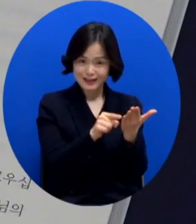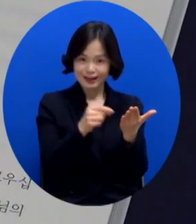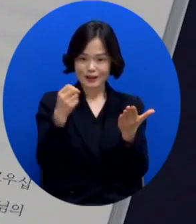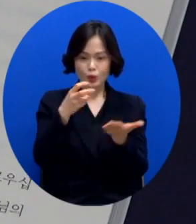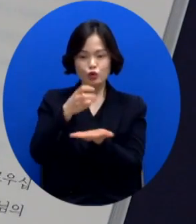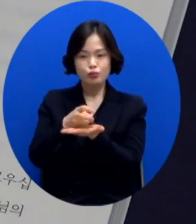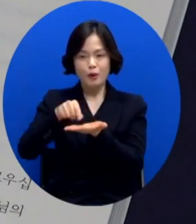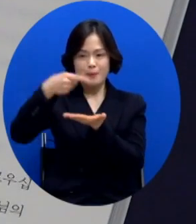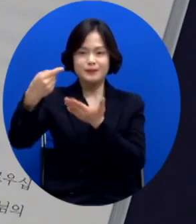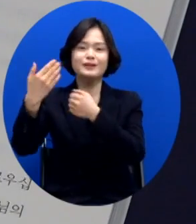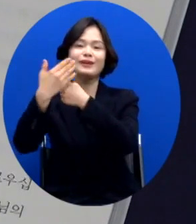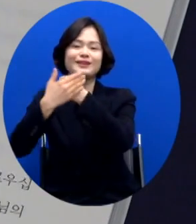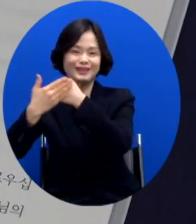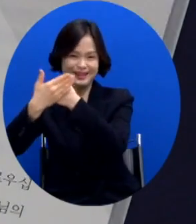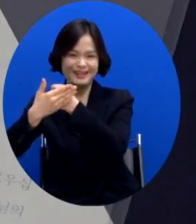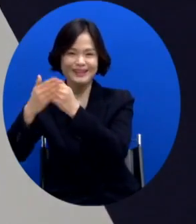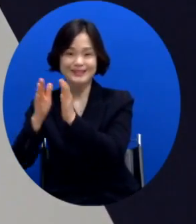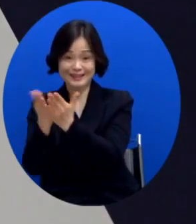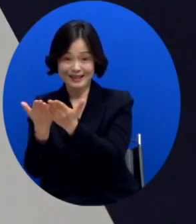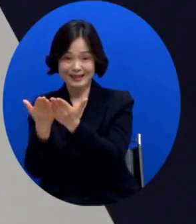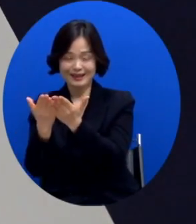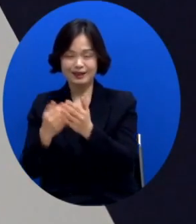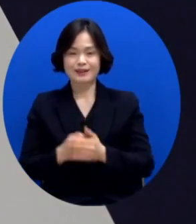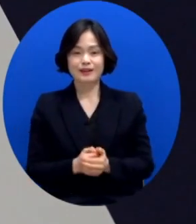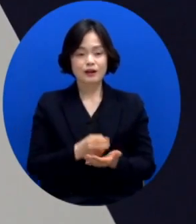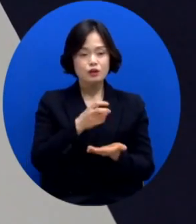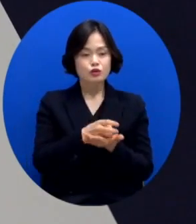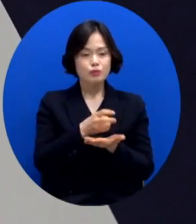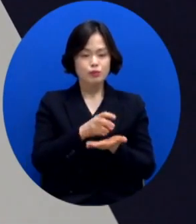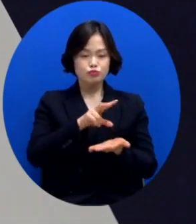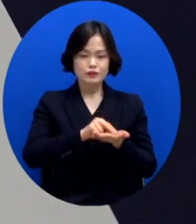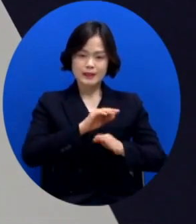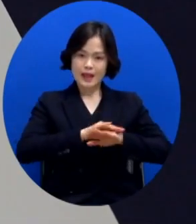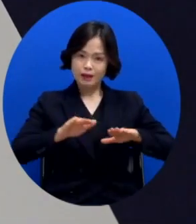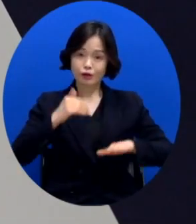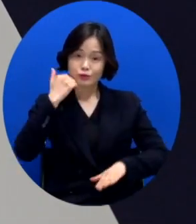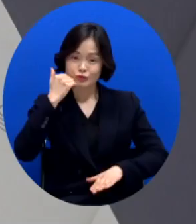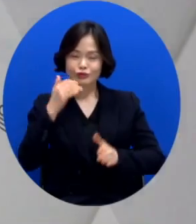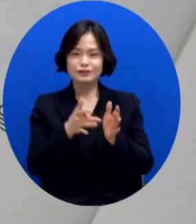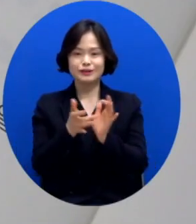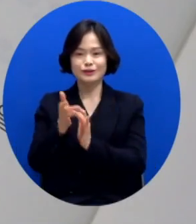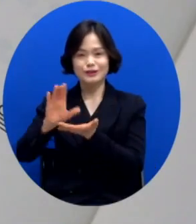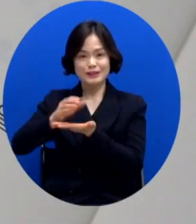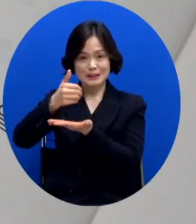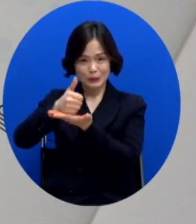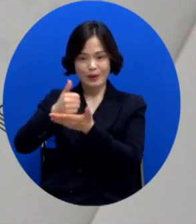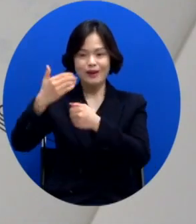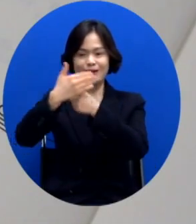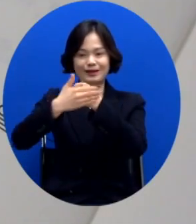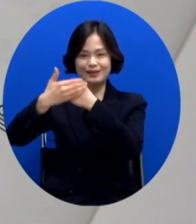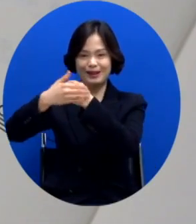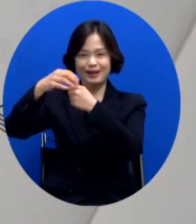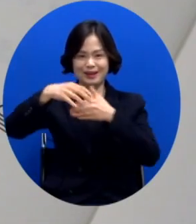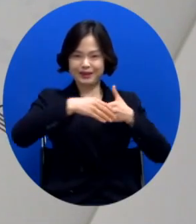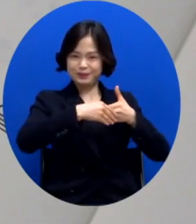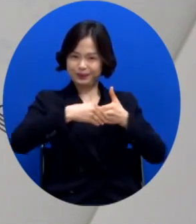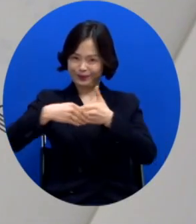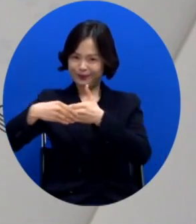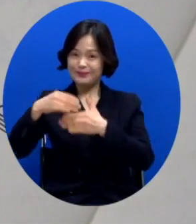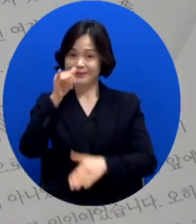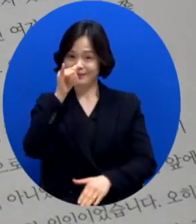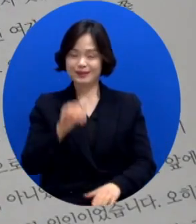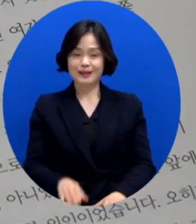한계를 설명합니다. 나아가 율법의 문제를 해결한 예수 그리스도의 은혜로 독자를 안내합니다. 신의